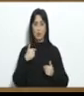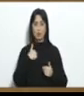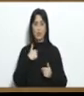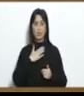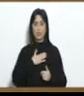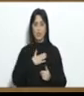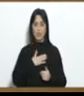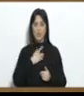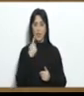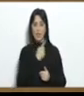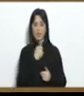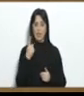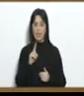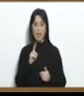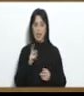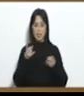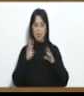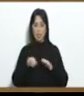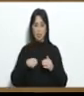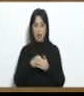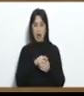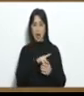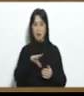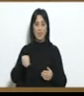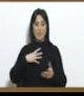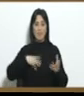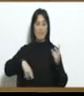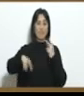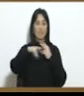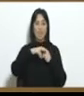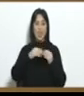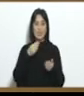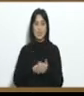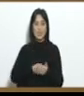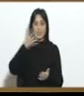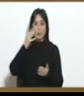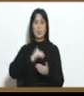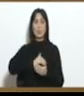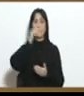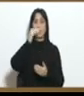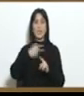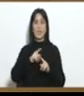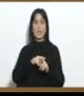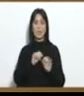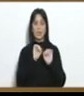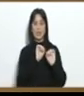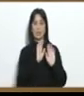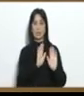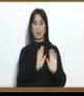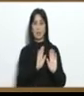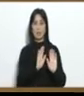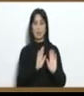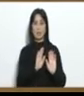ჩვენი ერთადერთი რაც შეგვჭა აქამდე, რაც ყველასთვის საერთოა და ყველასთვის უზენაესია, ეს მაინც დავიცვათ